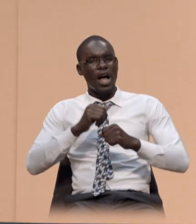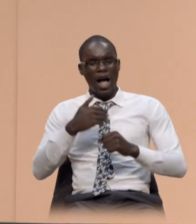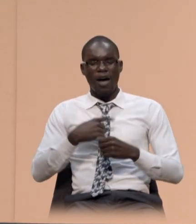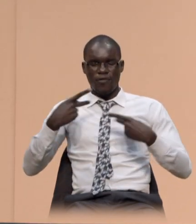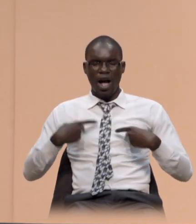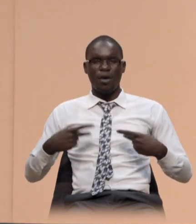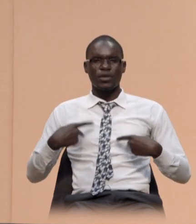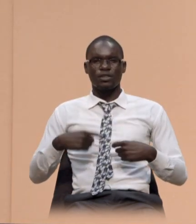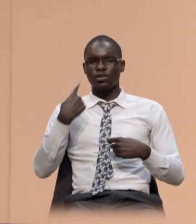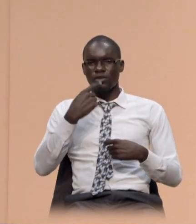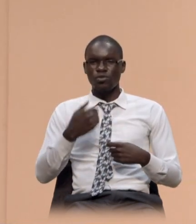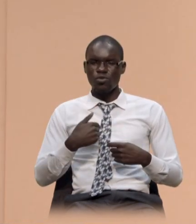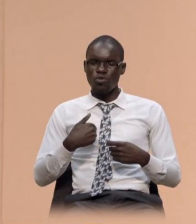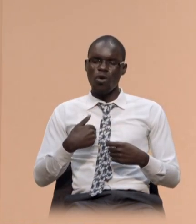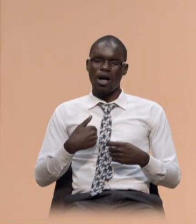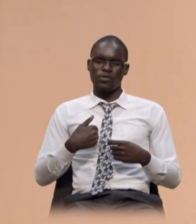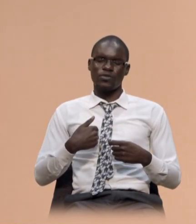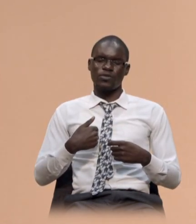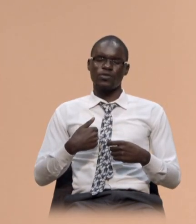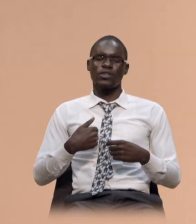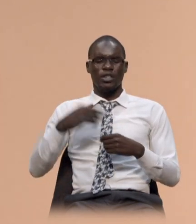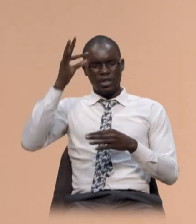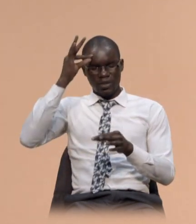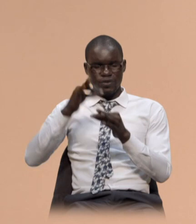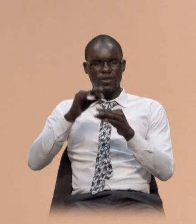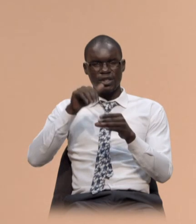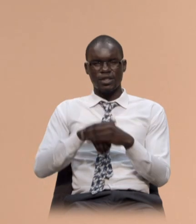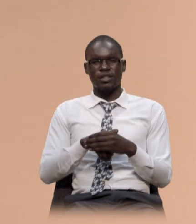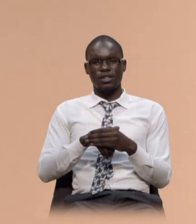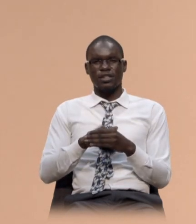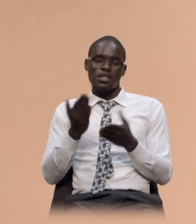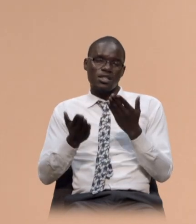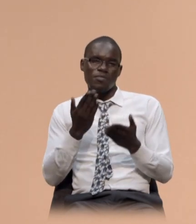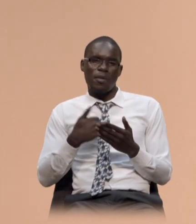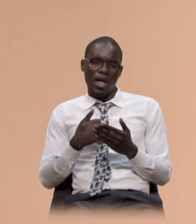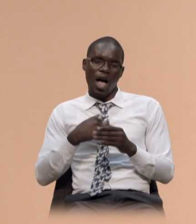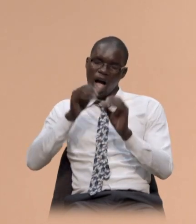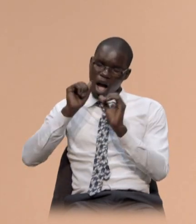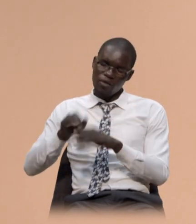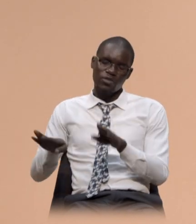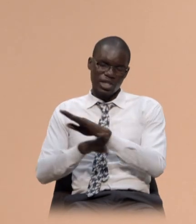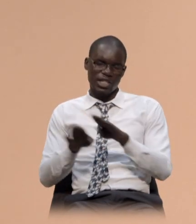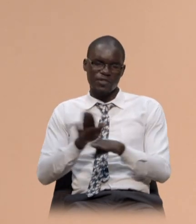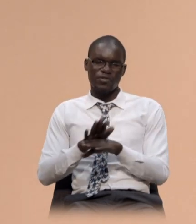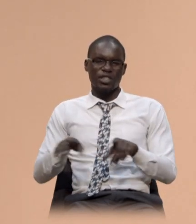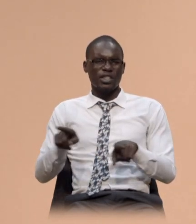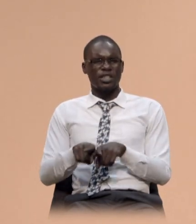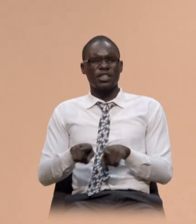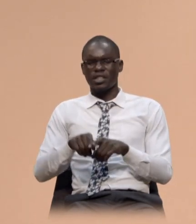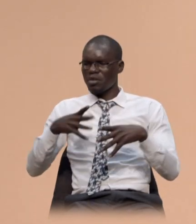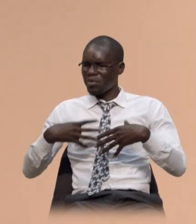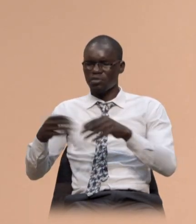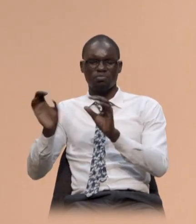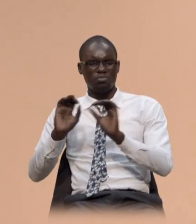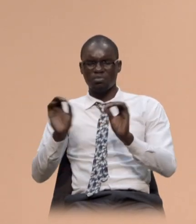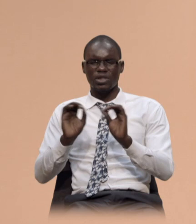mtu ambaye ana msingi mkubwa, imani kubwa, hata mali ikienda hawezi enda, hata vitu vikiharibika